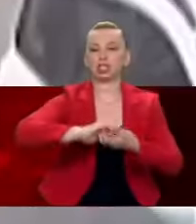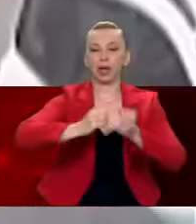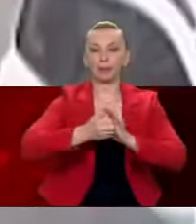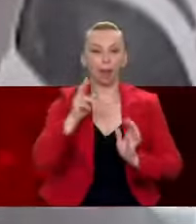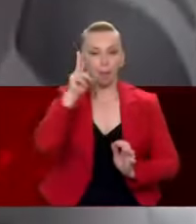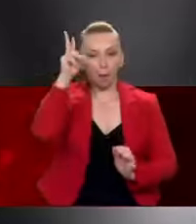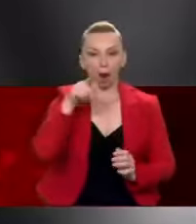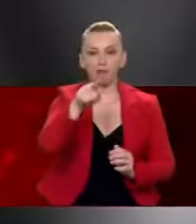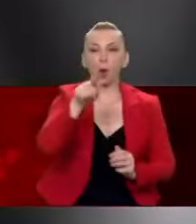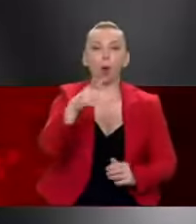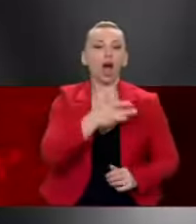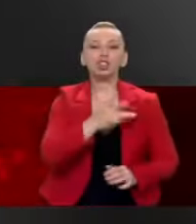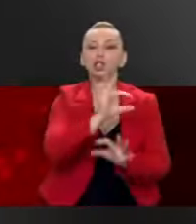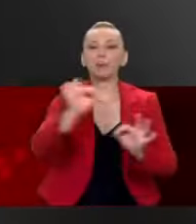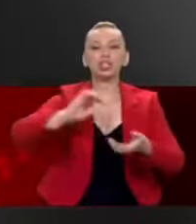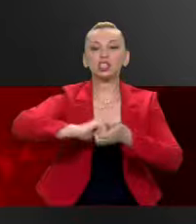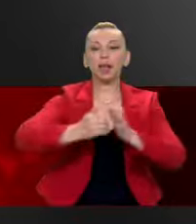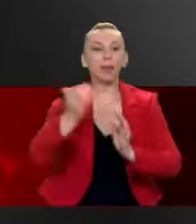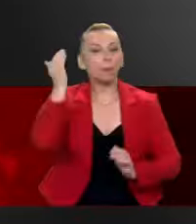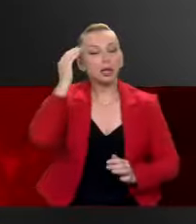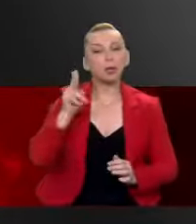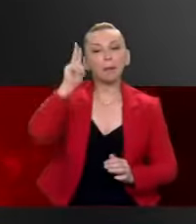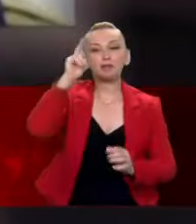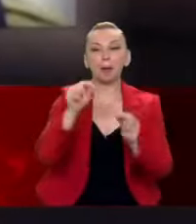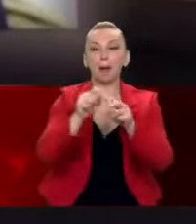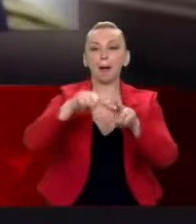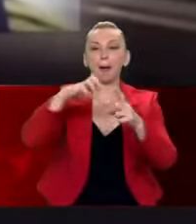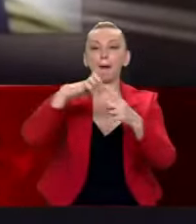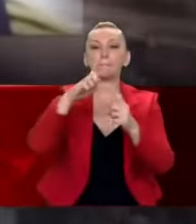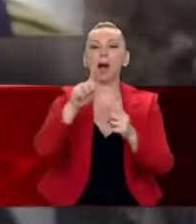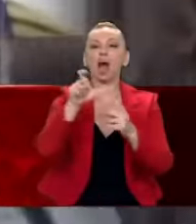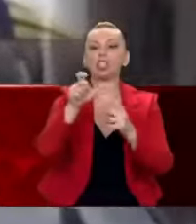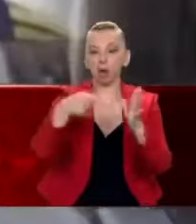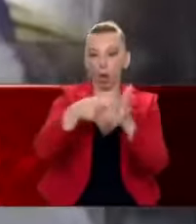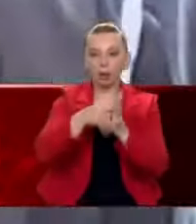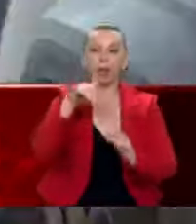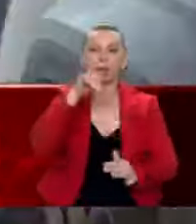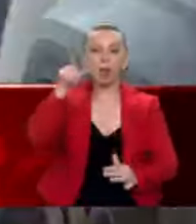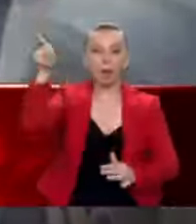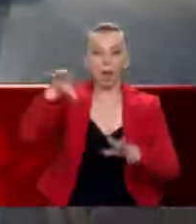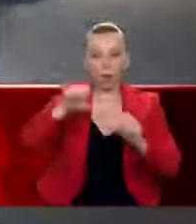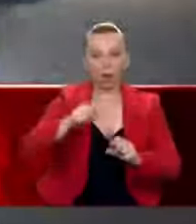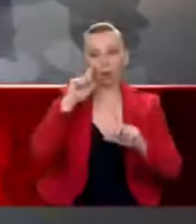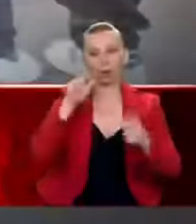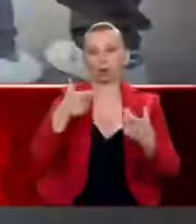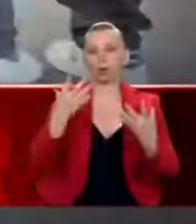İşte tüm bunları yapan o acımasız çetenin başındaki isim Barış Boyun, İtalya'da yakalanıp gözaltına alındı.